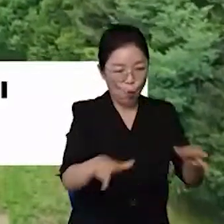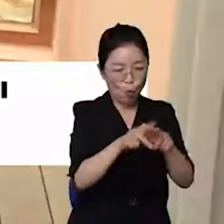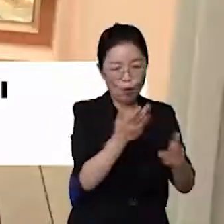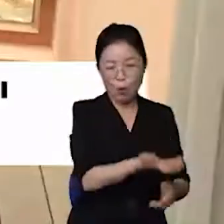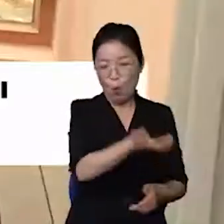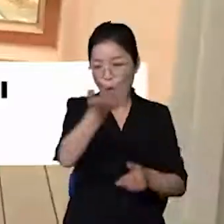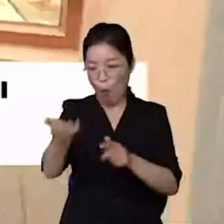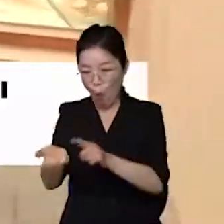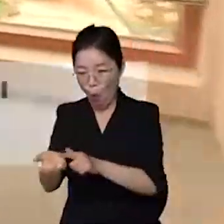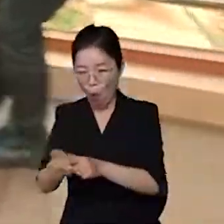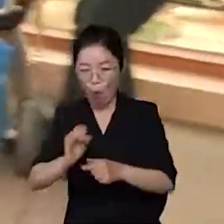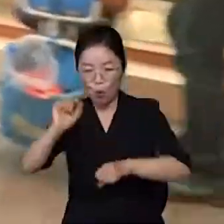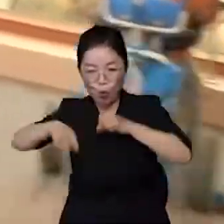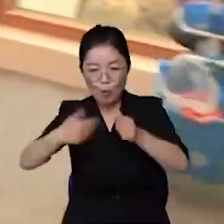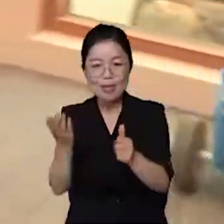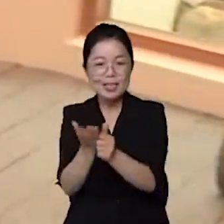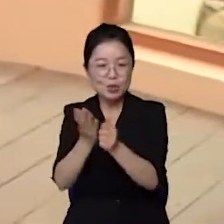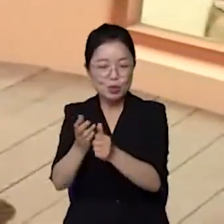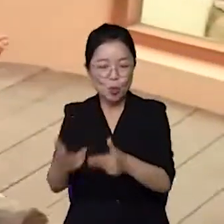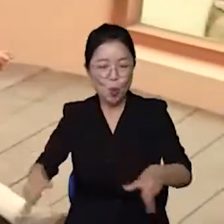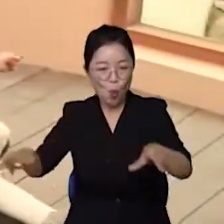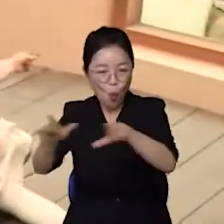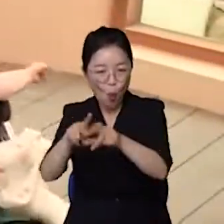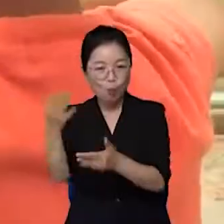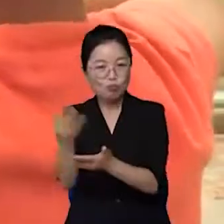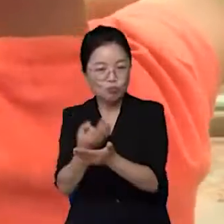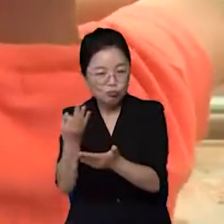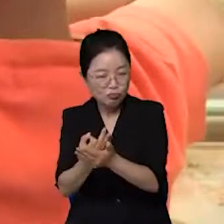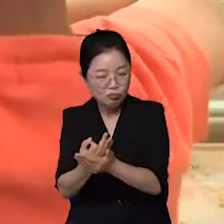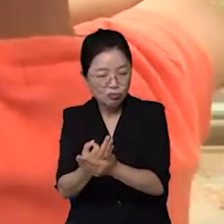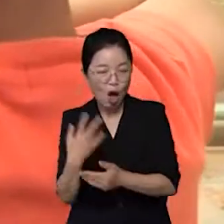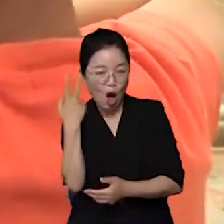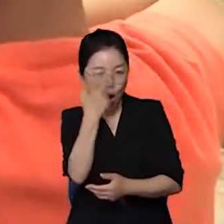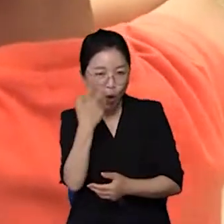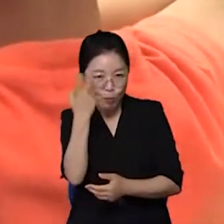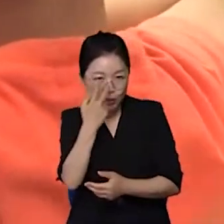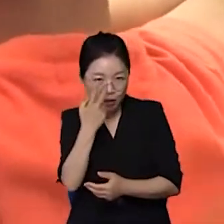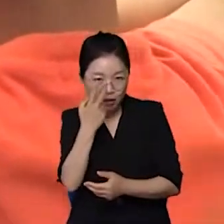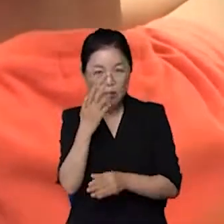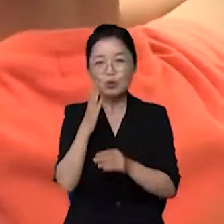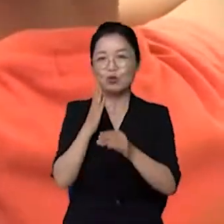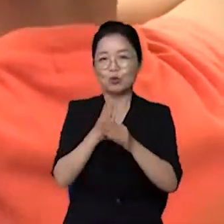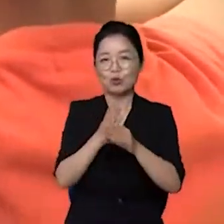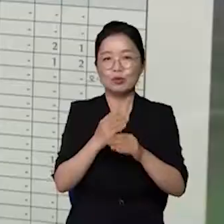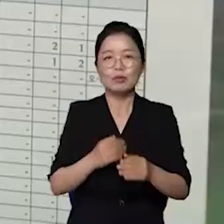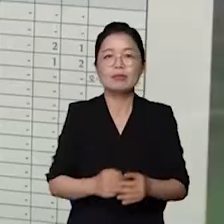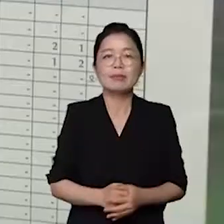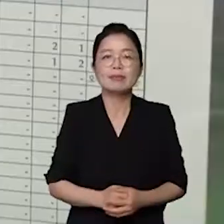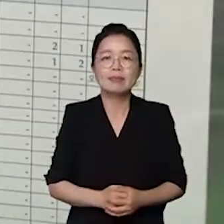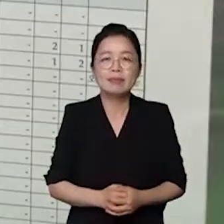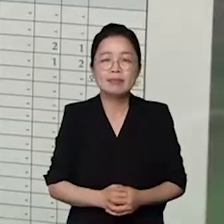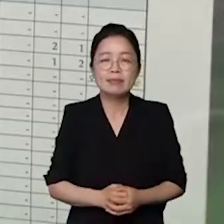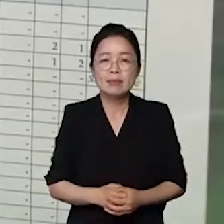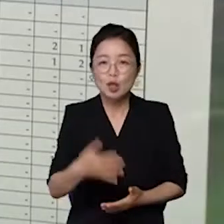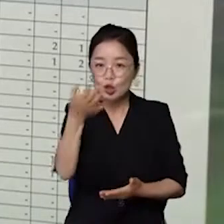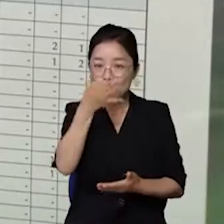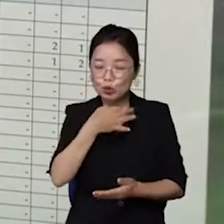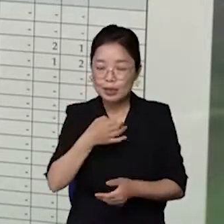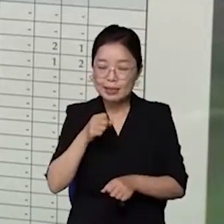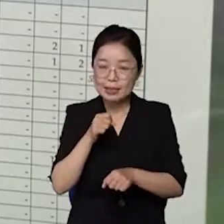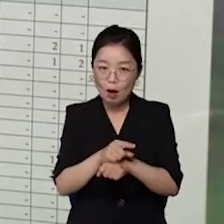조성하고 우치공원 개발을 통해 수익을 얻는 것도 현재 검토되고 있는 대안 중 하나입니다.